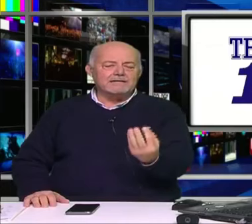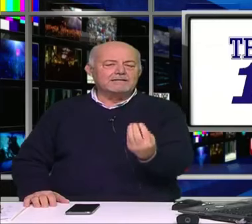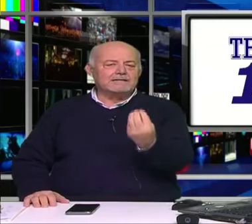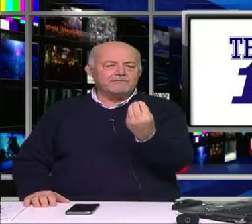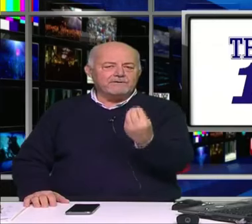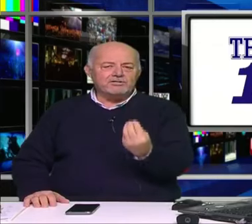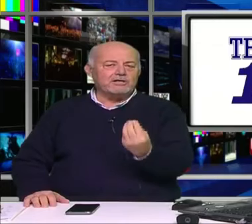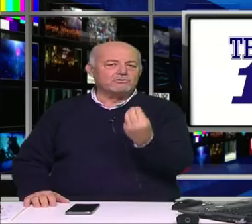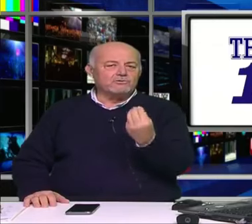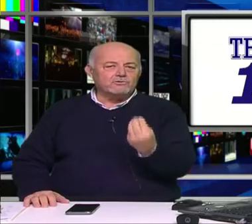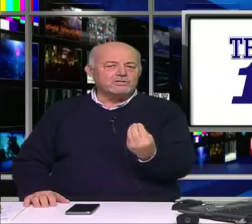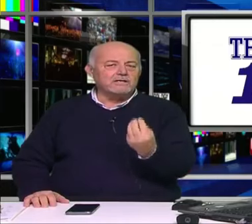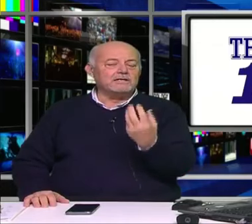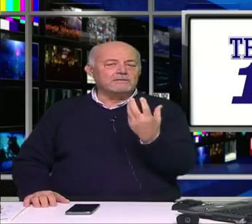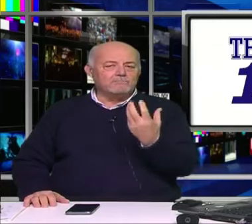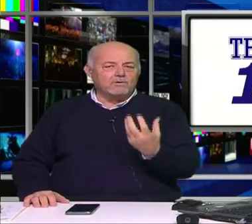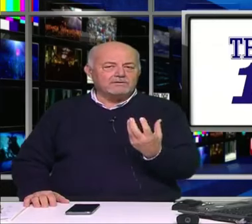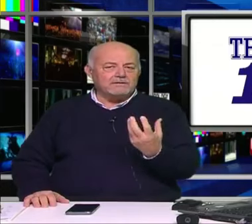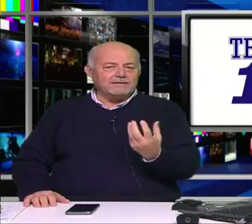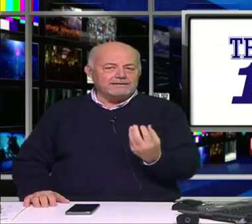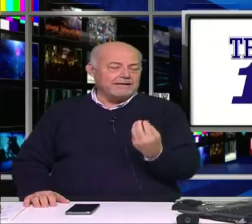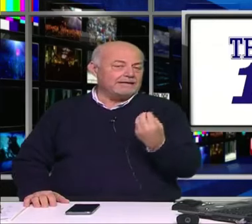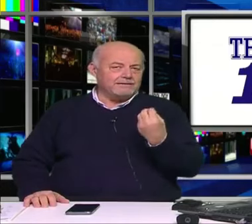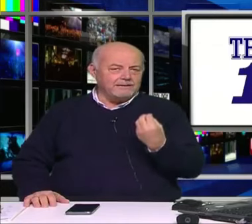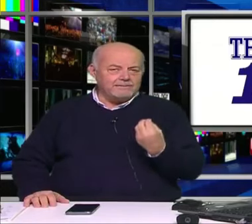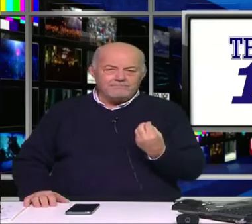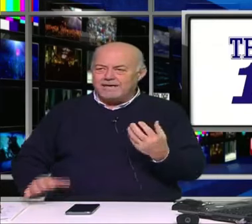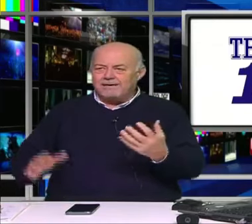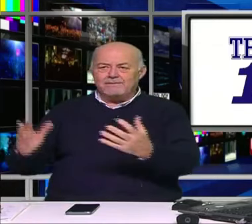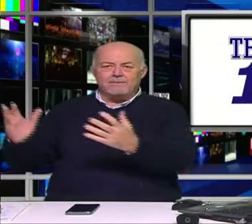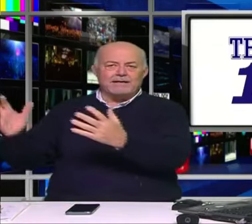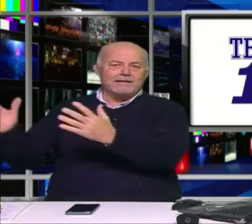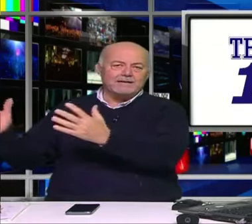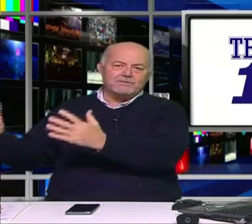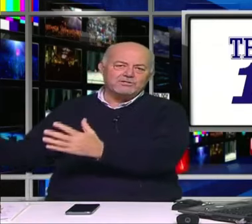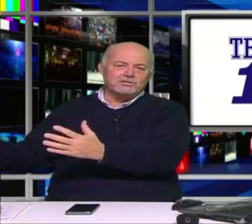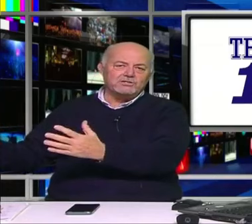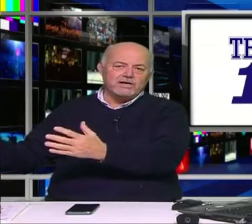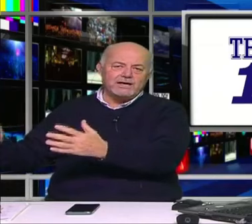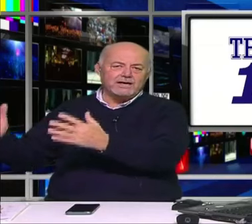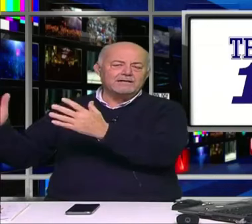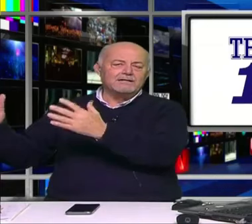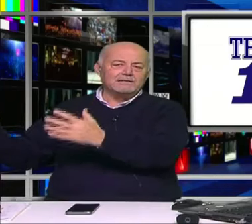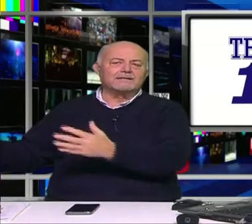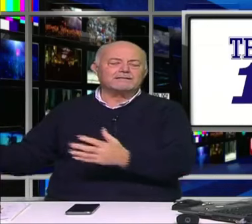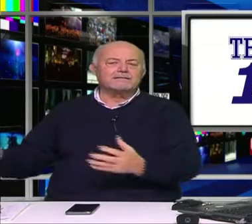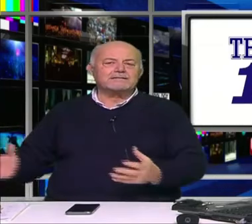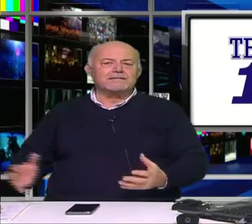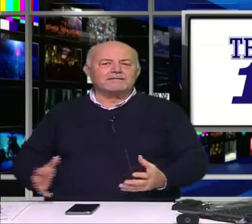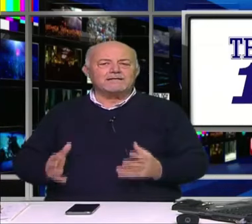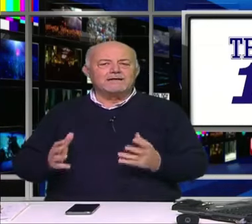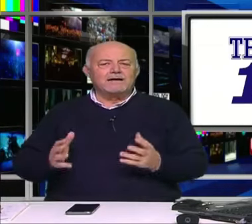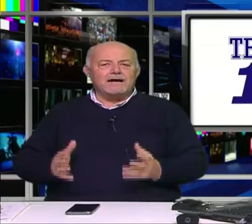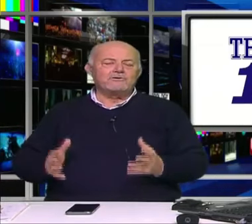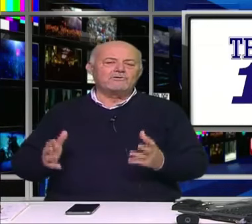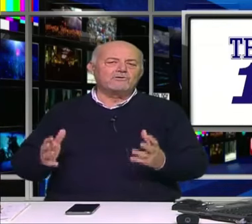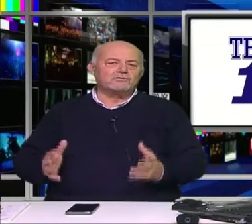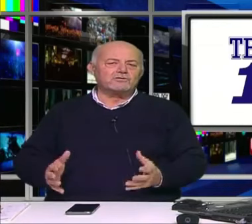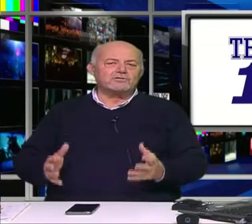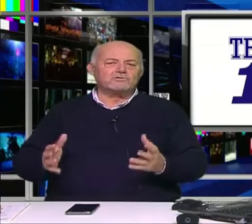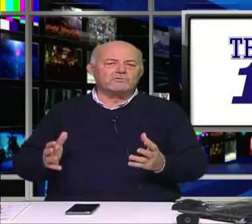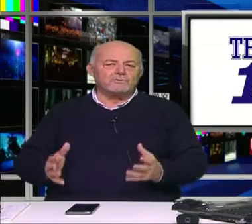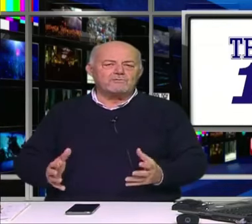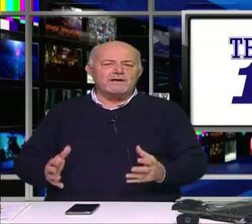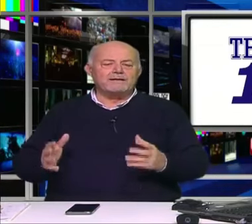capisca che facendo così molte emittenti, la mia ma anche gli amici di Genova, di Caltanissetta, hanno